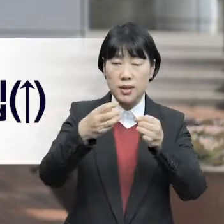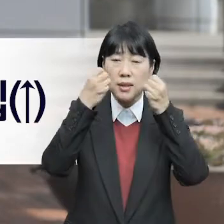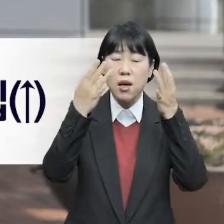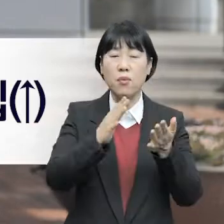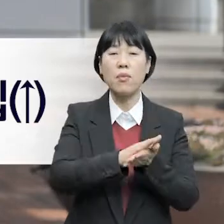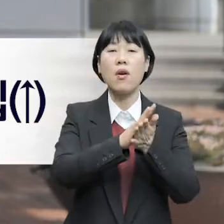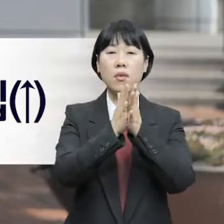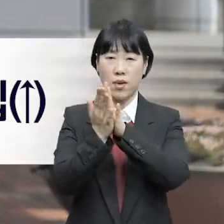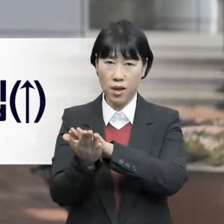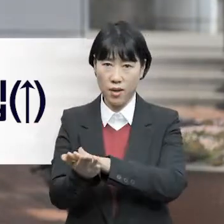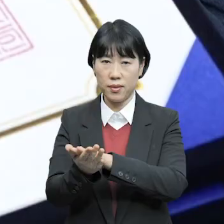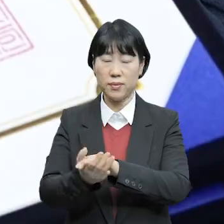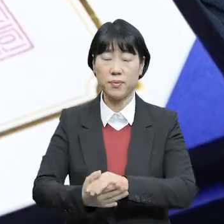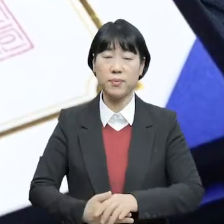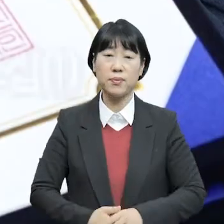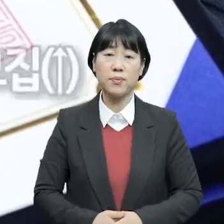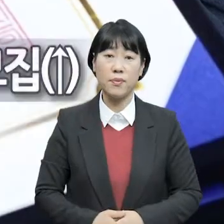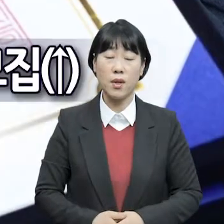한층 새로워집니다.